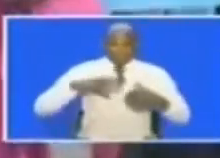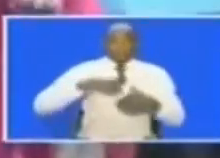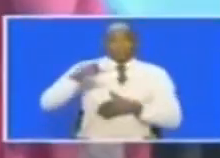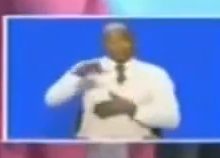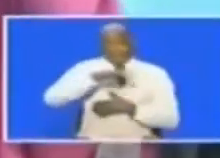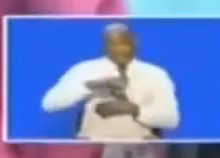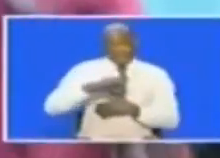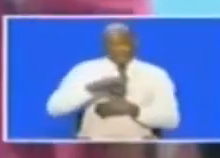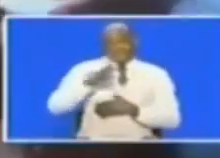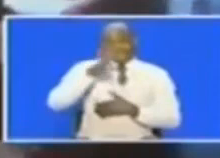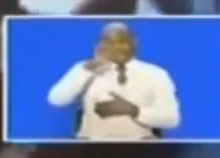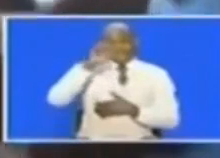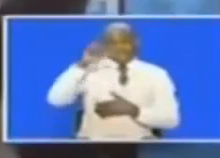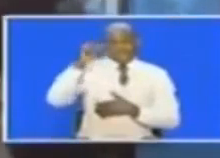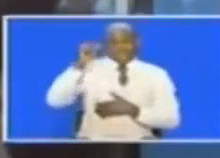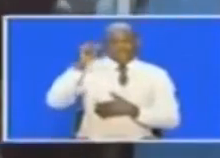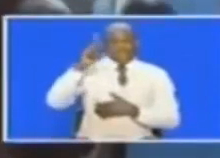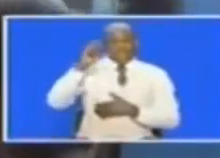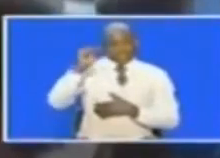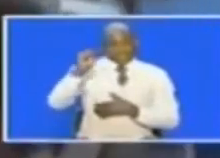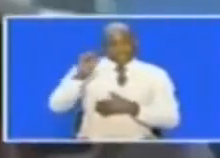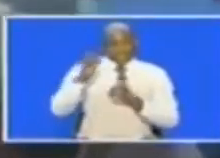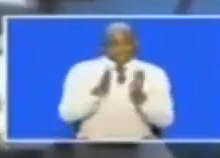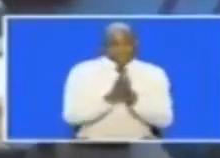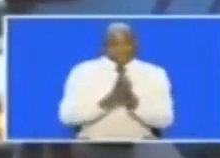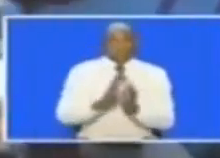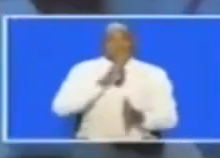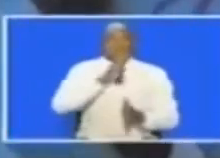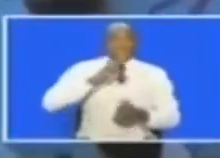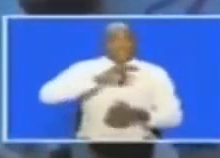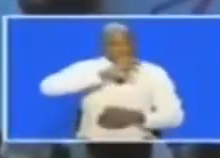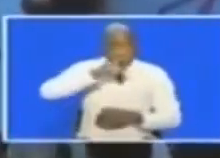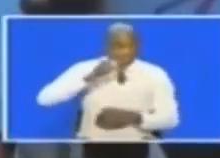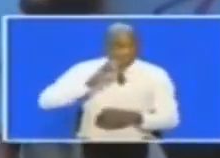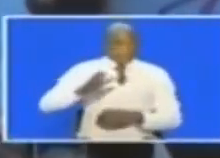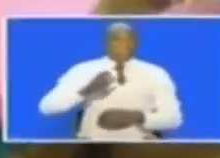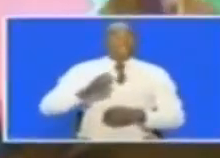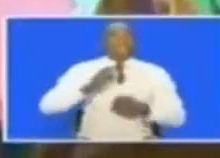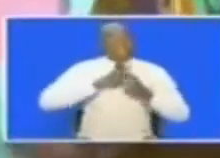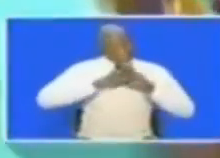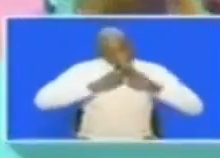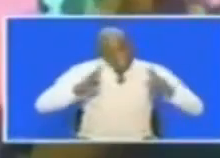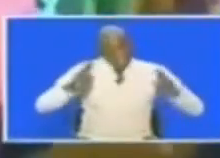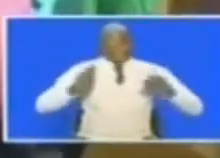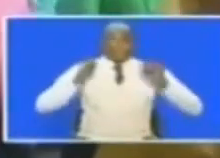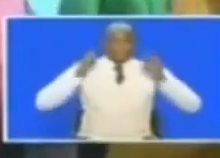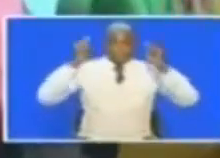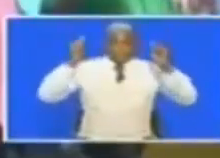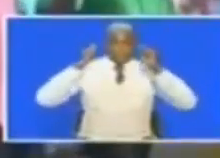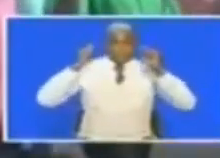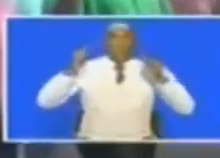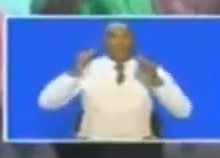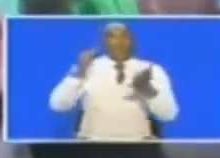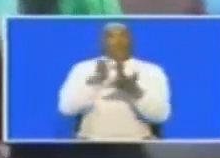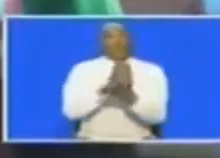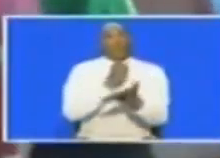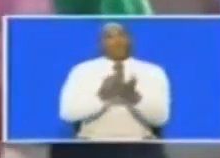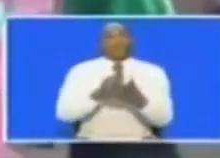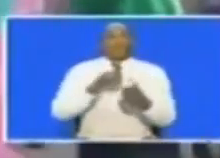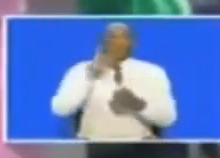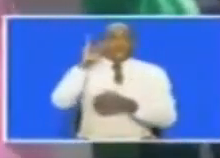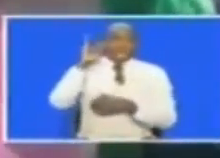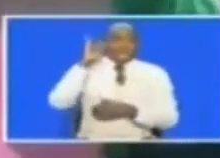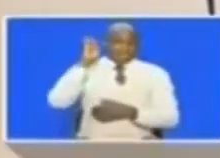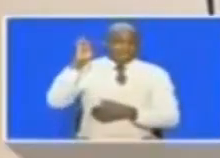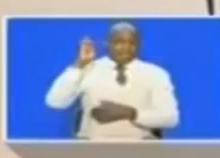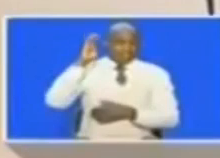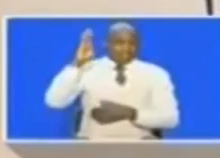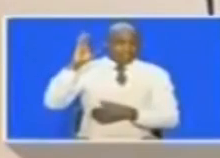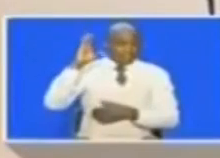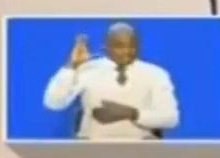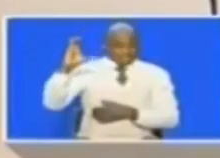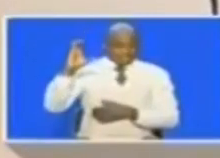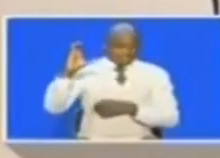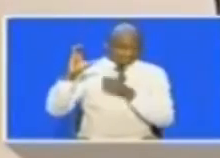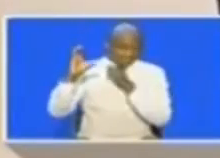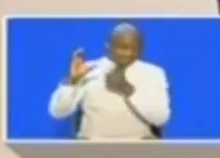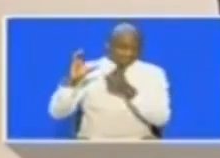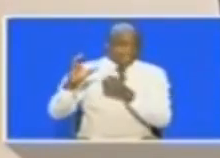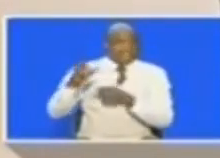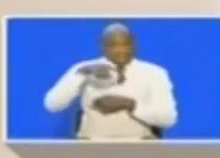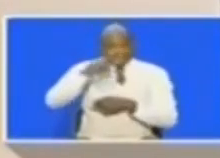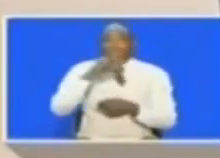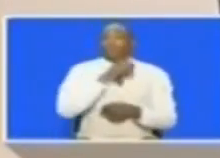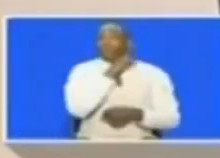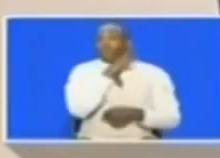Wakazi wa eneo bunge la Eldas County ya Wajir walifanya maandamano ya amani hadi makao makuu ya tume huru ya uchaguzi na mipaka